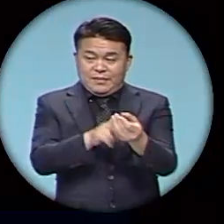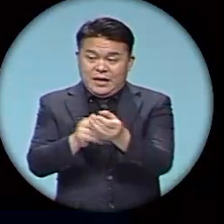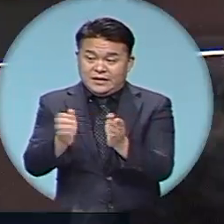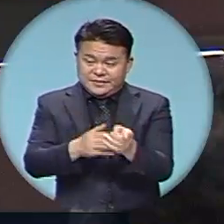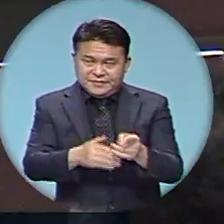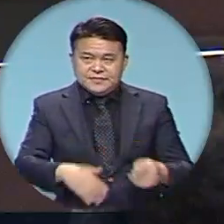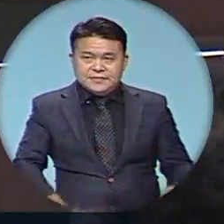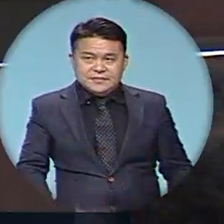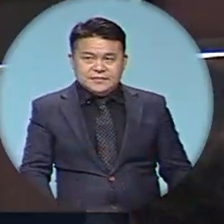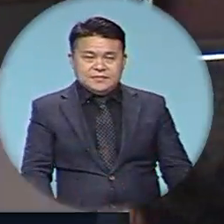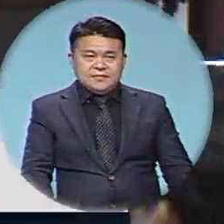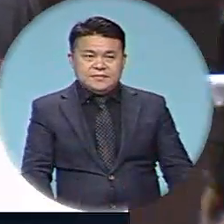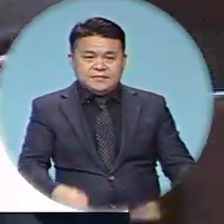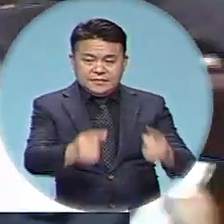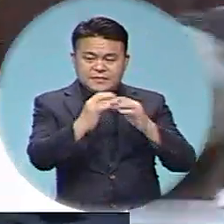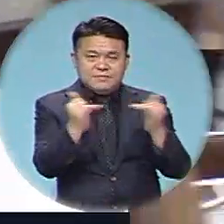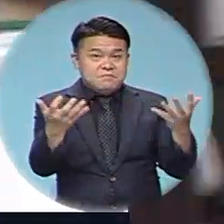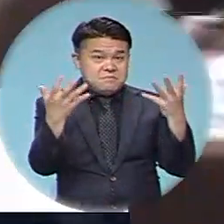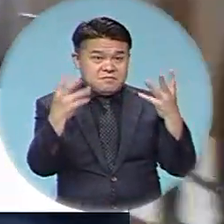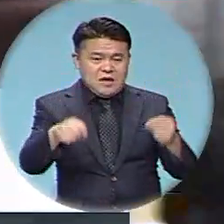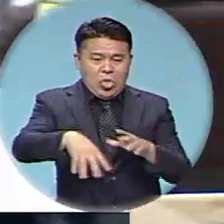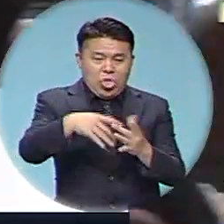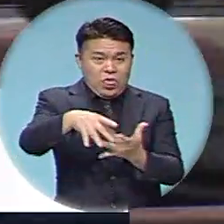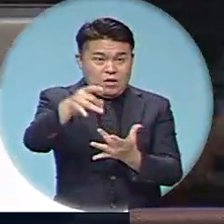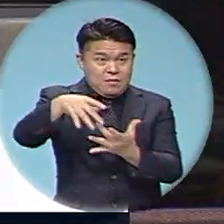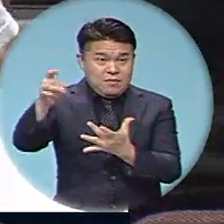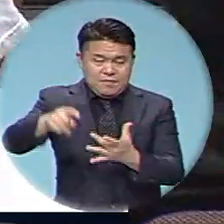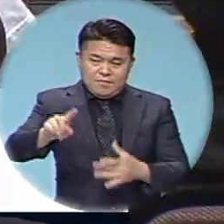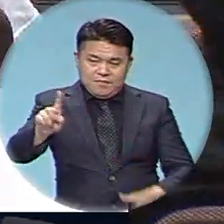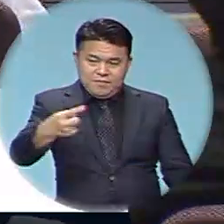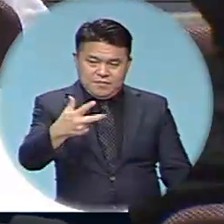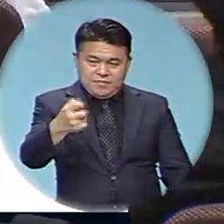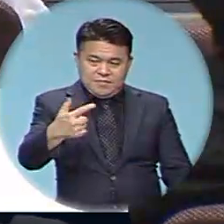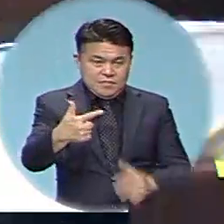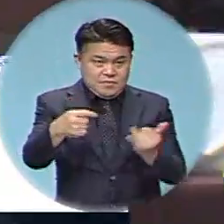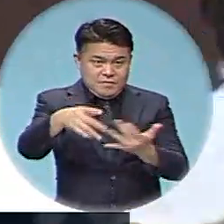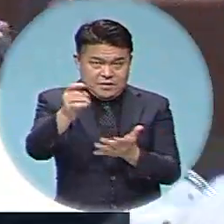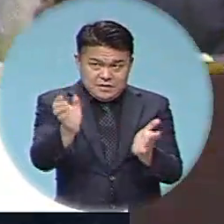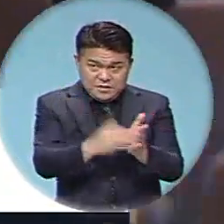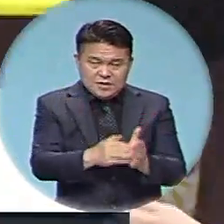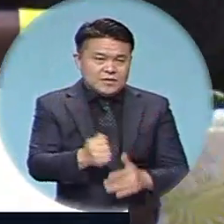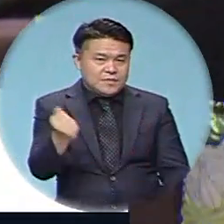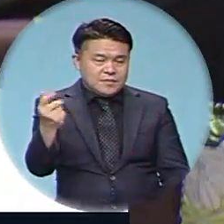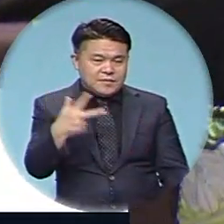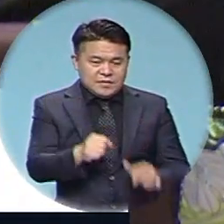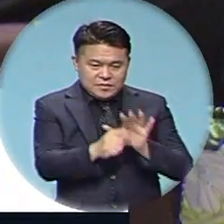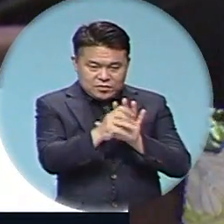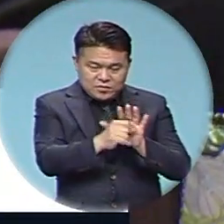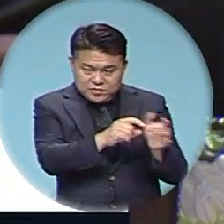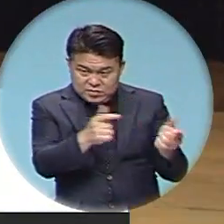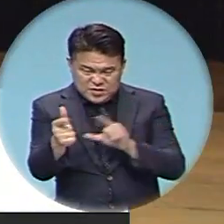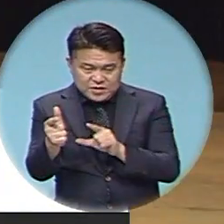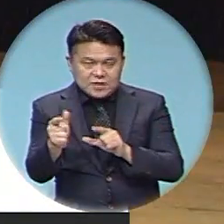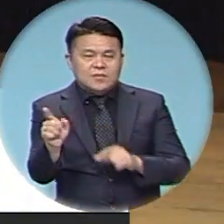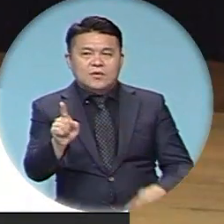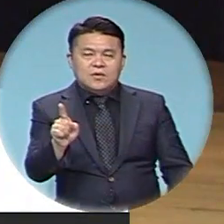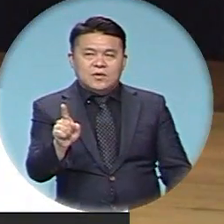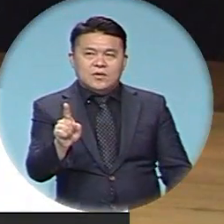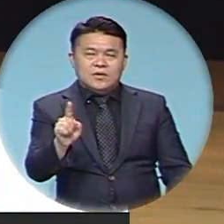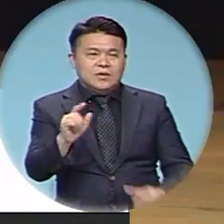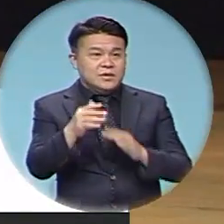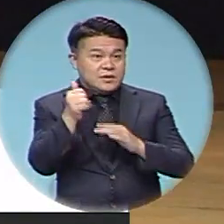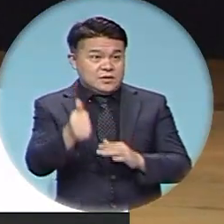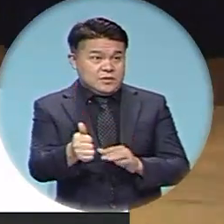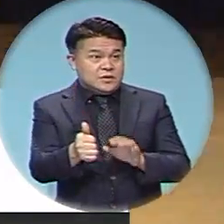겁니다. 참가자가 많아 추첨으로 176명을 선정했고 일부 경매 진행은 우리로 치면